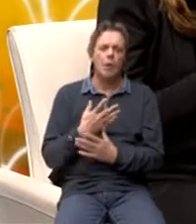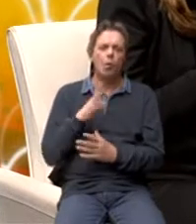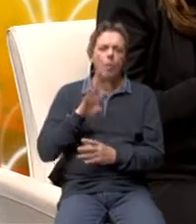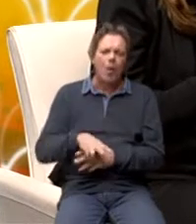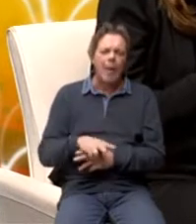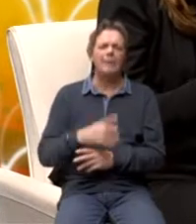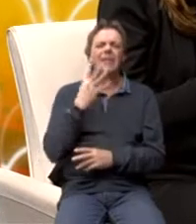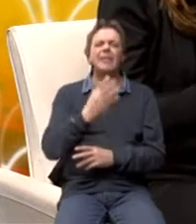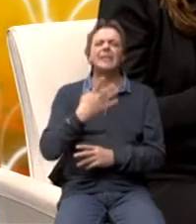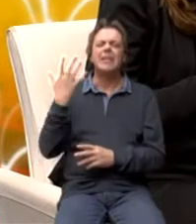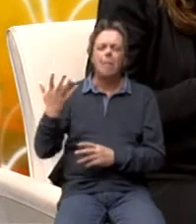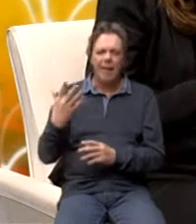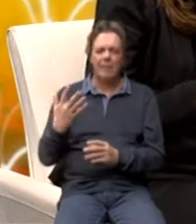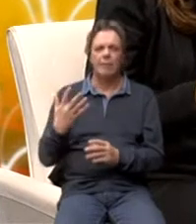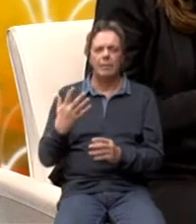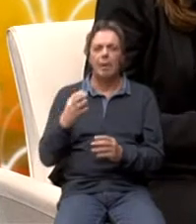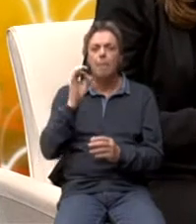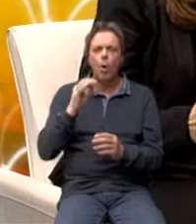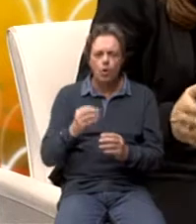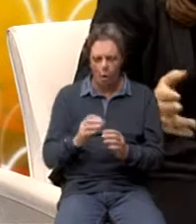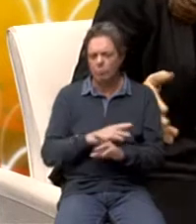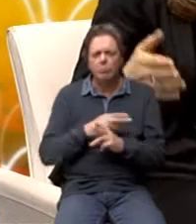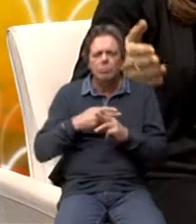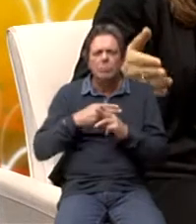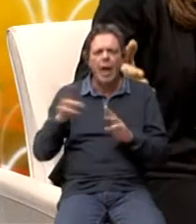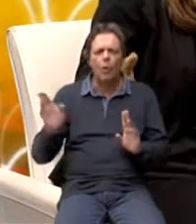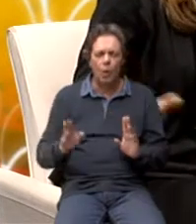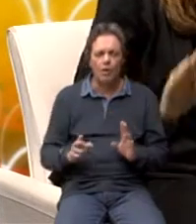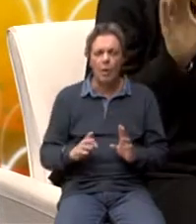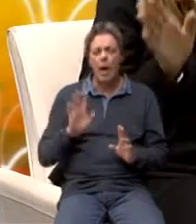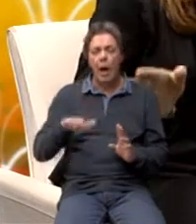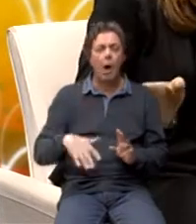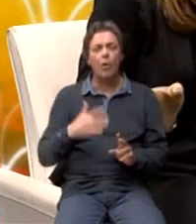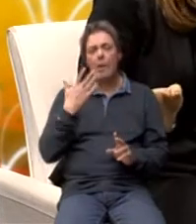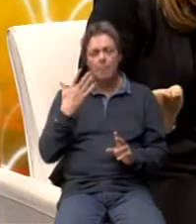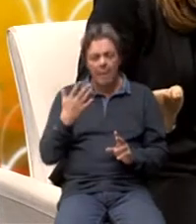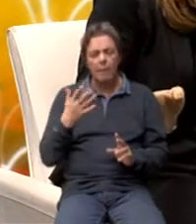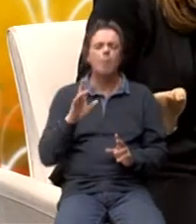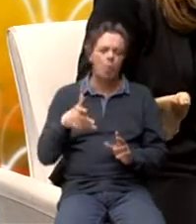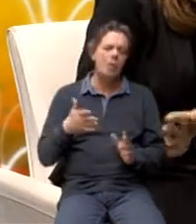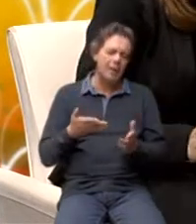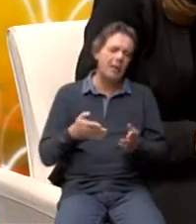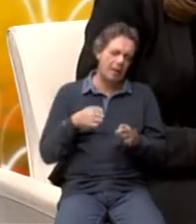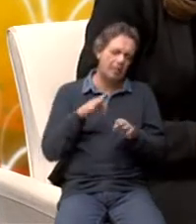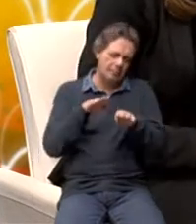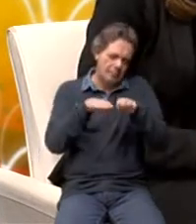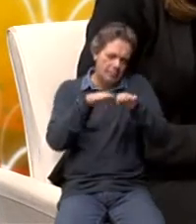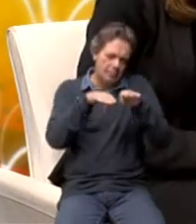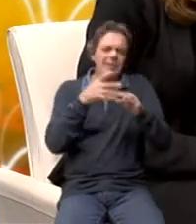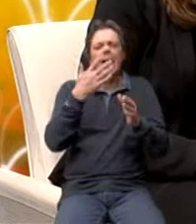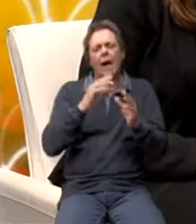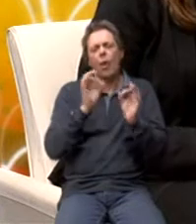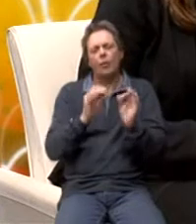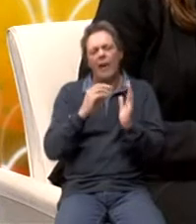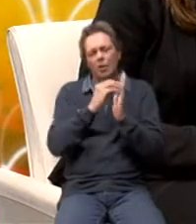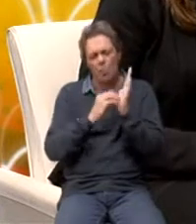iz ekološke proizvodnje tih poljoprivrednih sastojaka. Onih 5% može biti neekološko, ali sa ograničenih onih popisa. To svi proizvođači